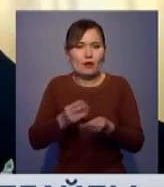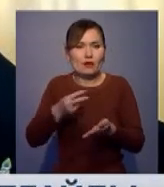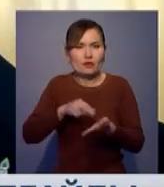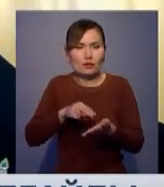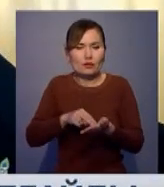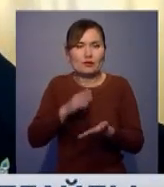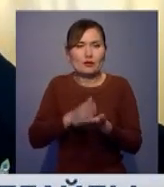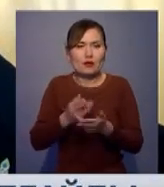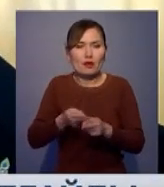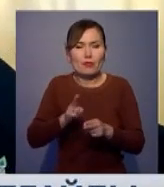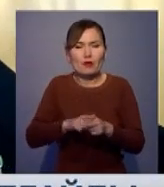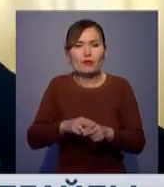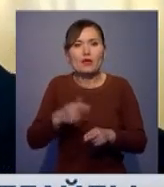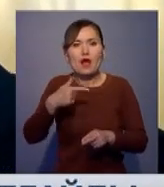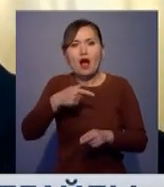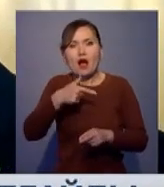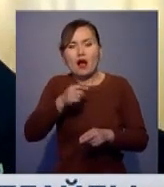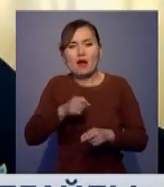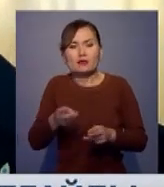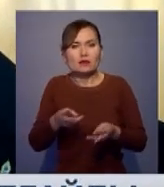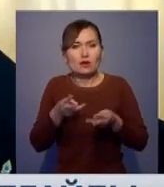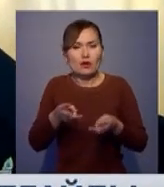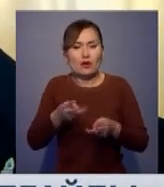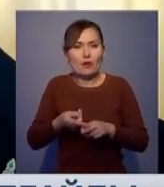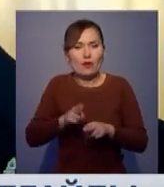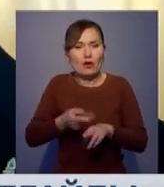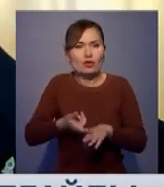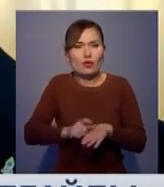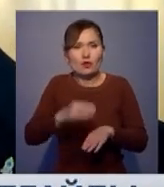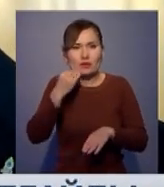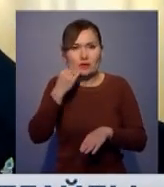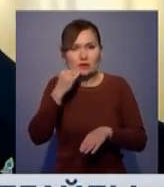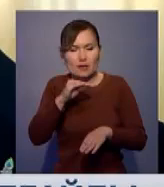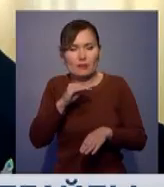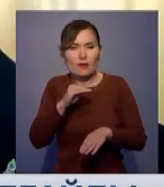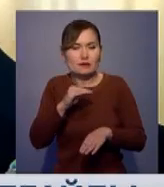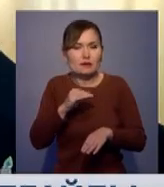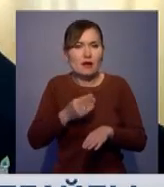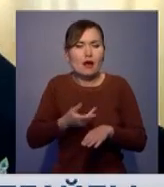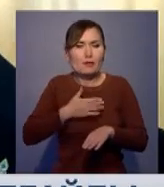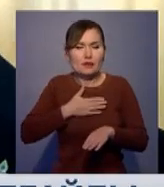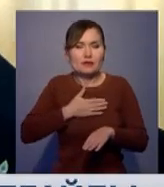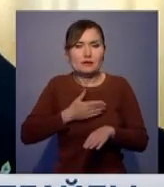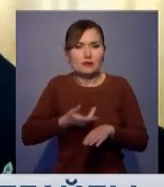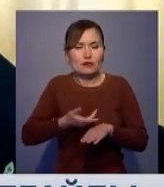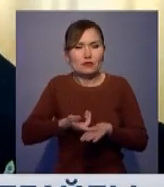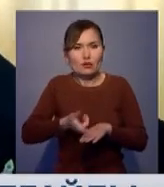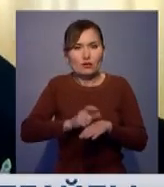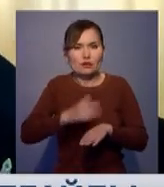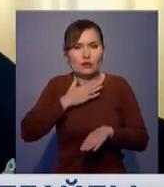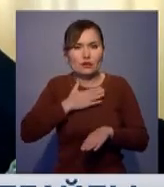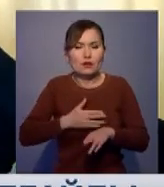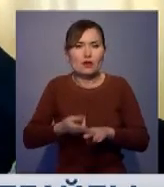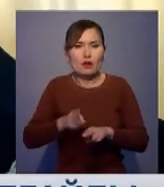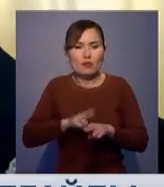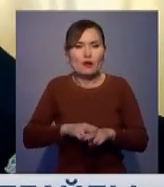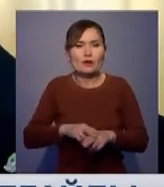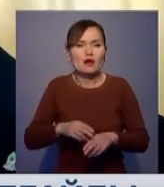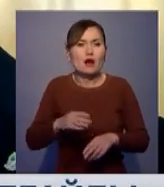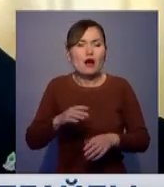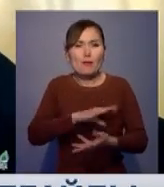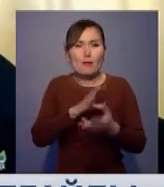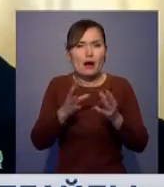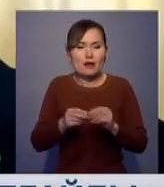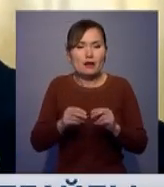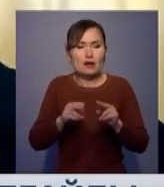сеп. Отын нарығының операторы ретінде өнімнің сапасы тамаша деп баға бере аламын. Газ еуропалық N589 сапасына сай